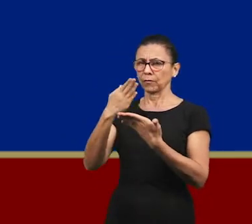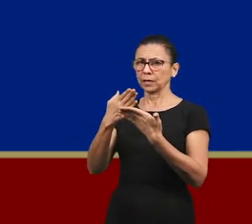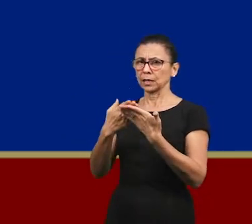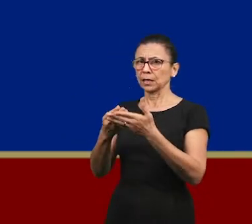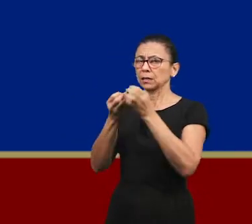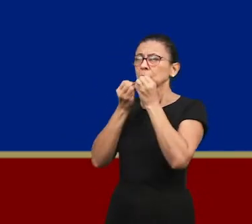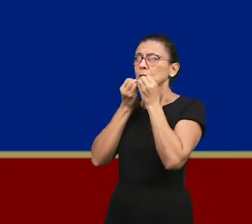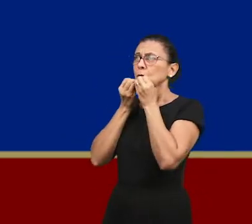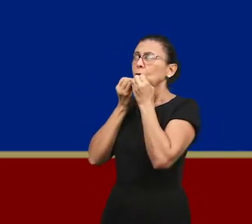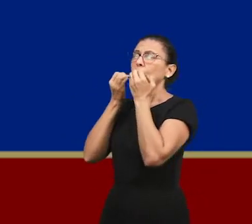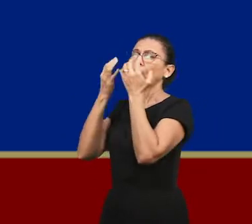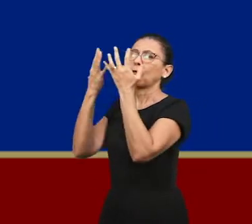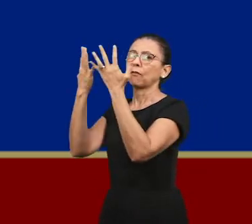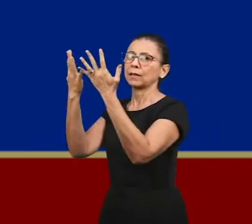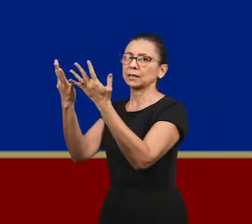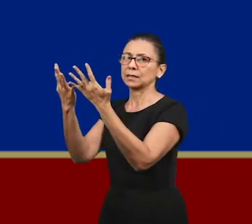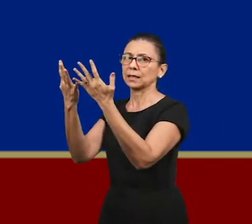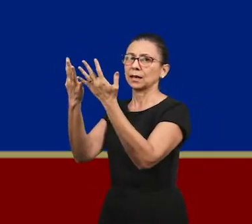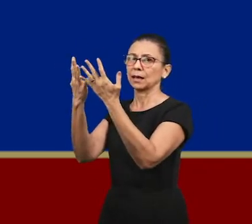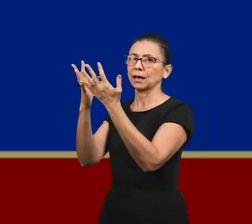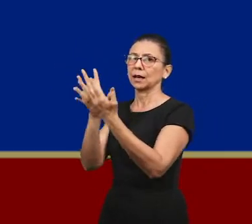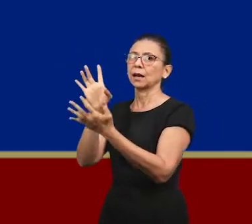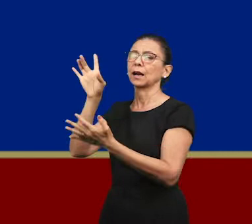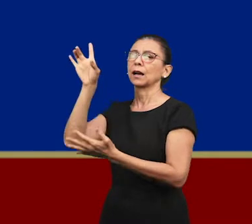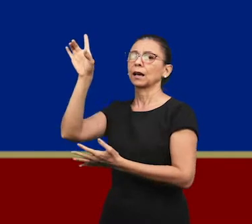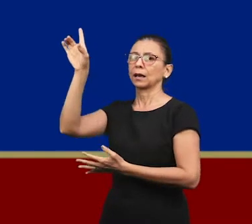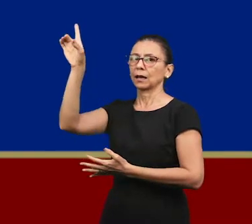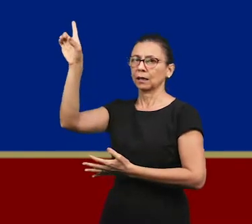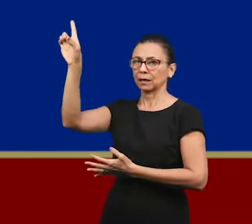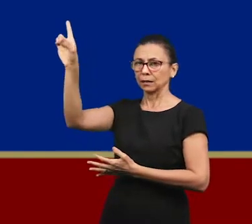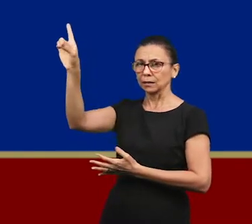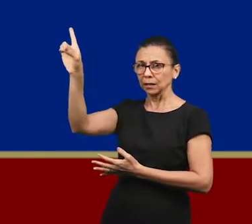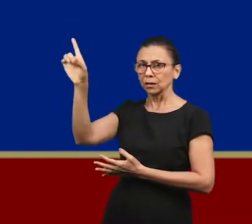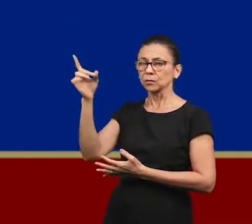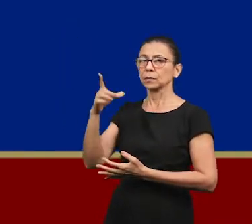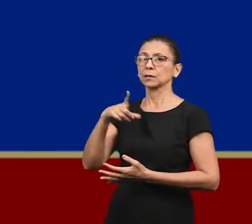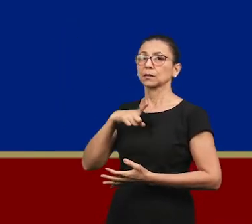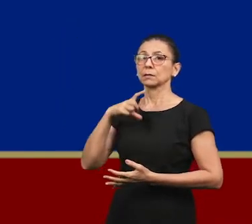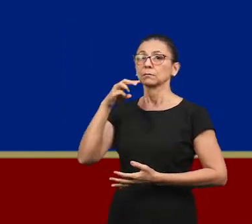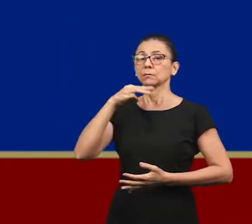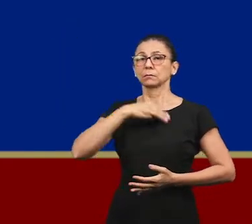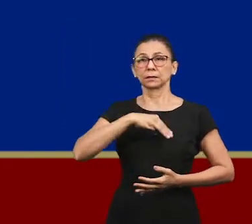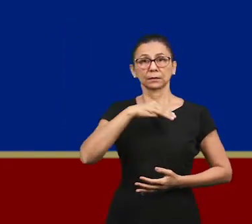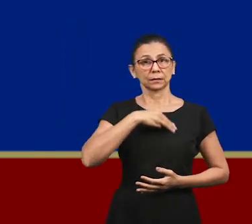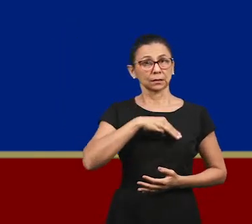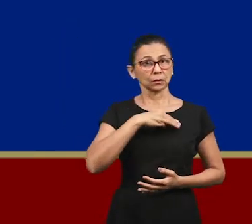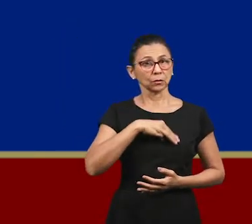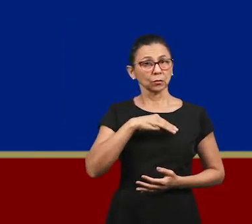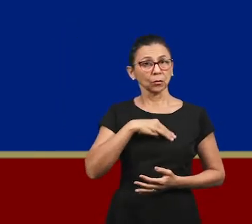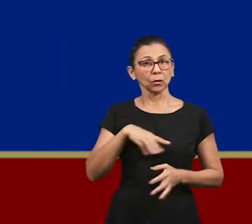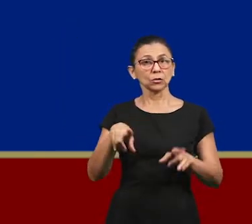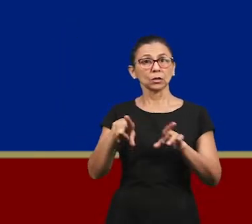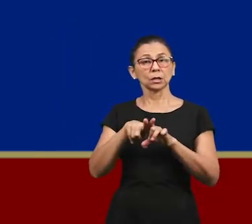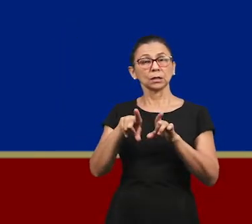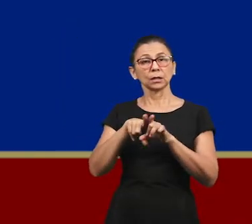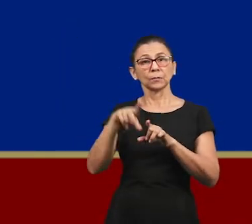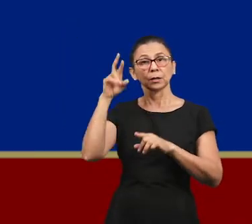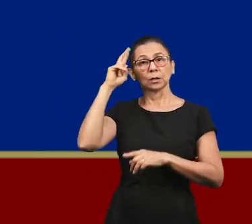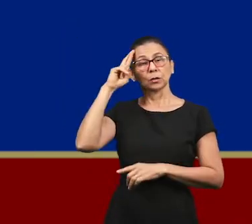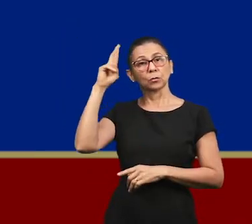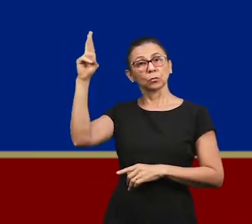к престолу благодати, чтобы получить милость и обрести благодать для благовременной